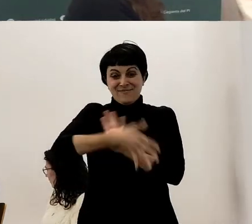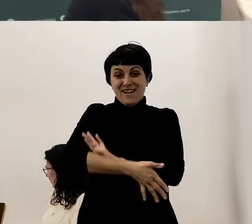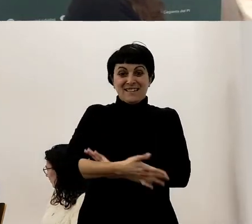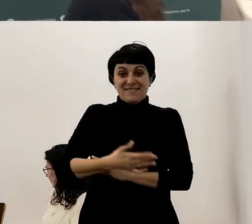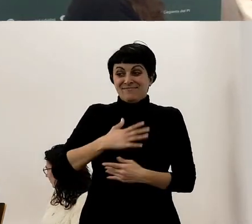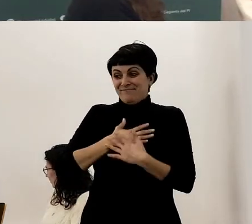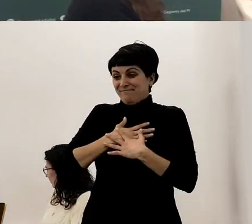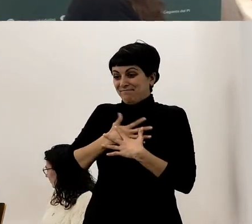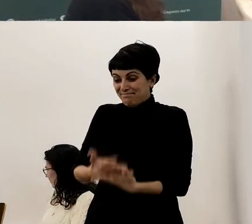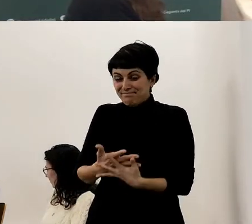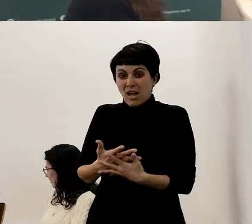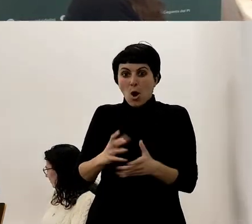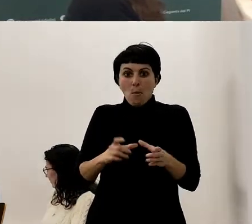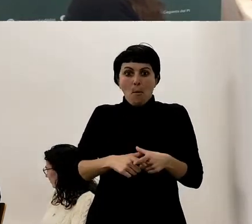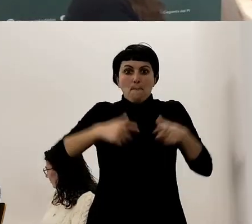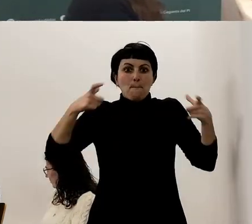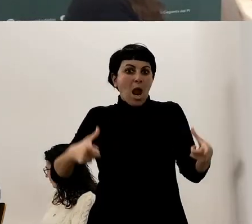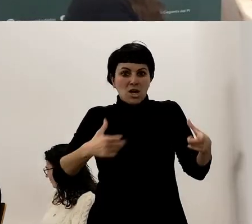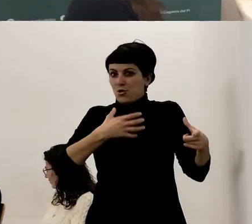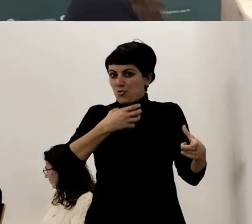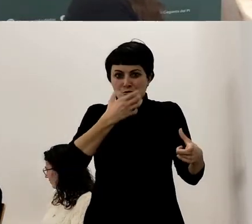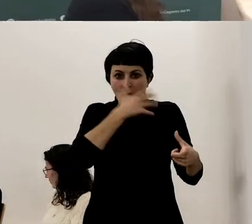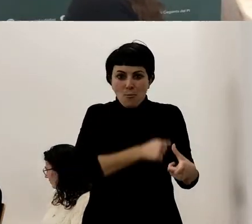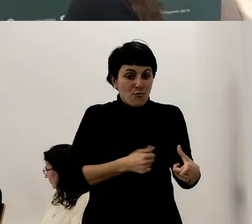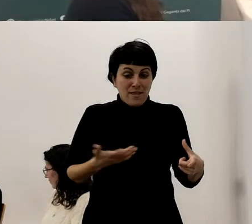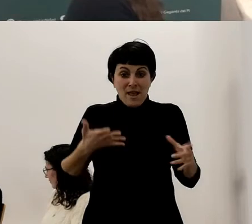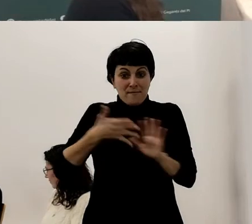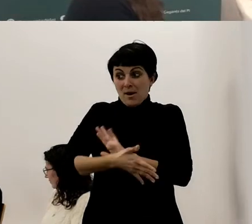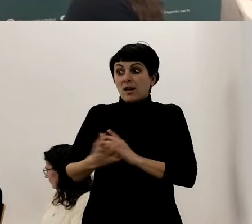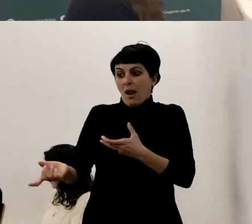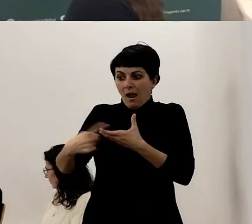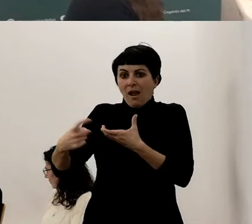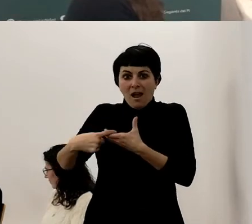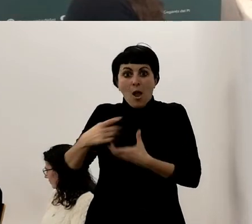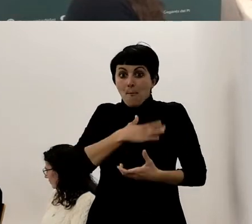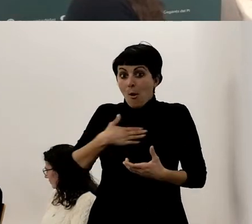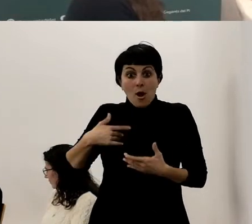no tenim prou cupo per tota la gent que voldria entrar a la colla. No?